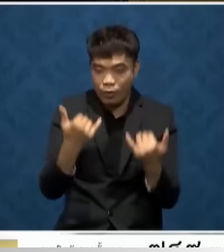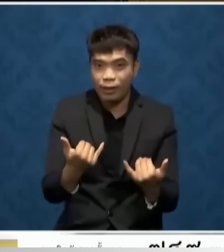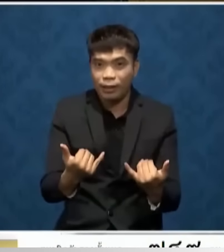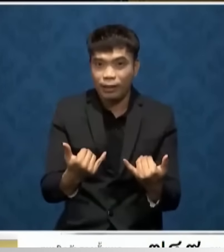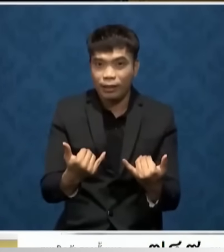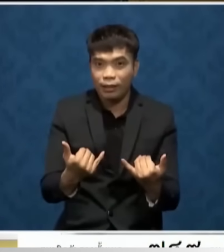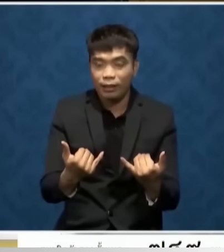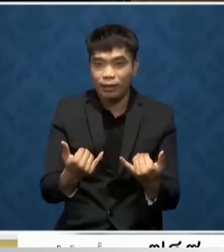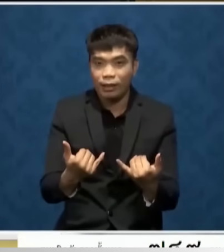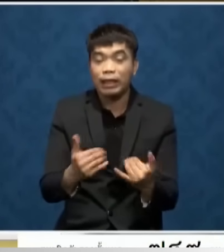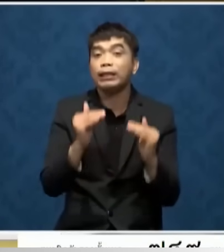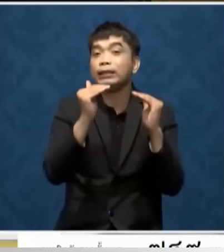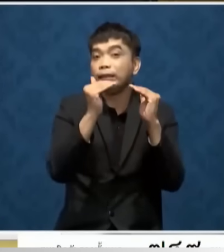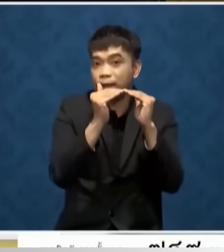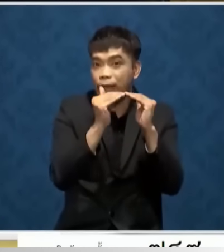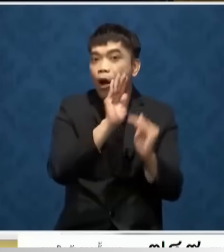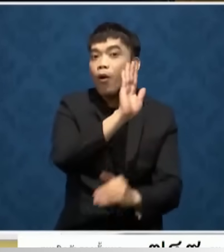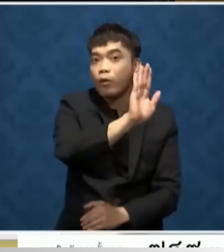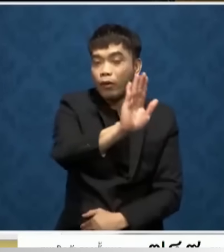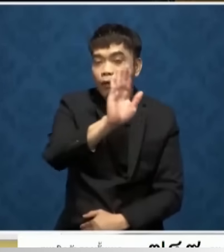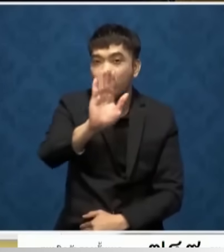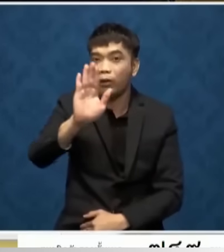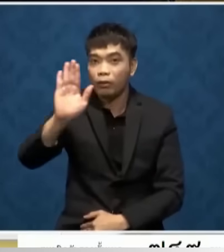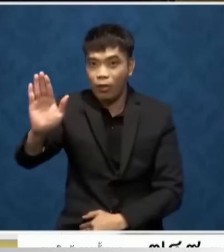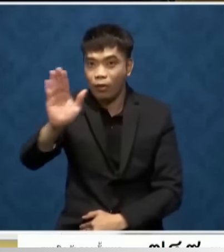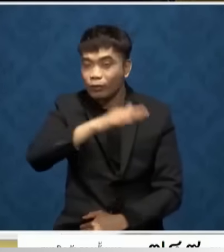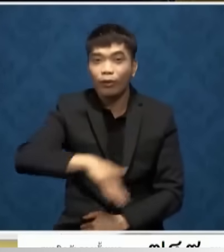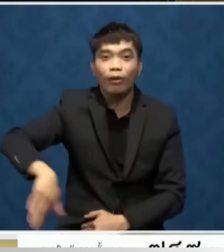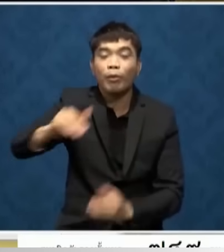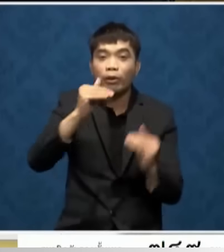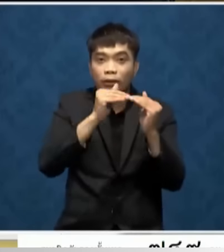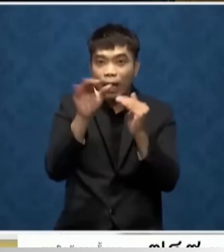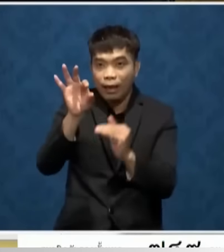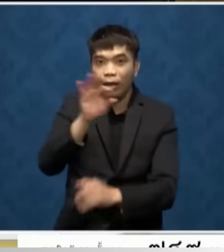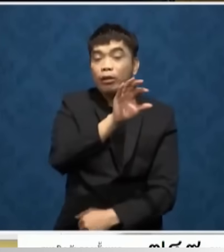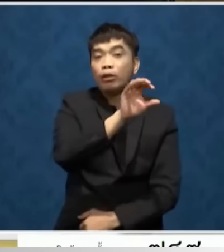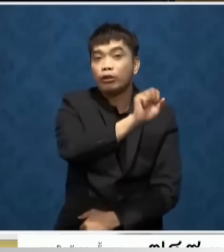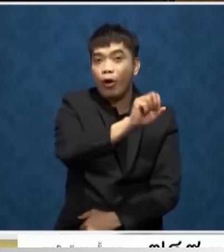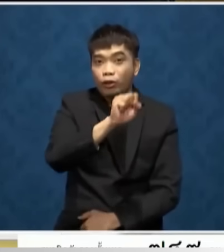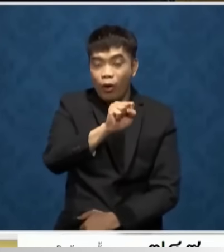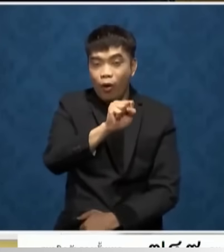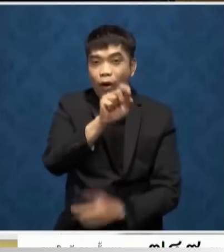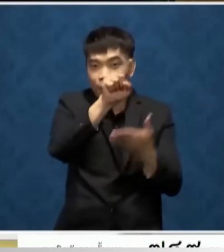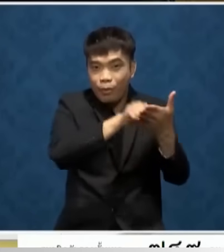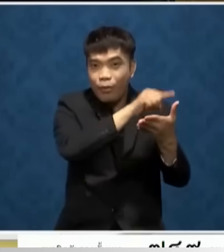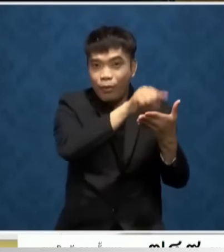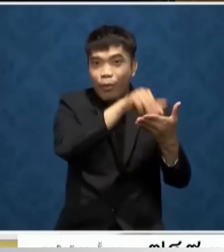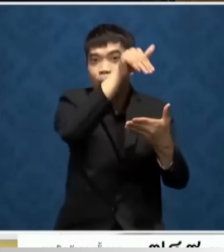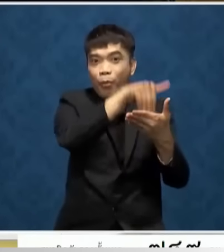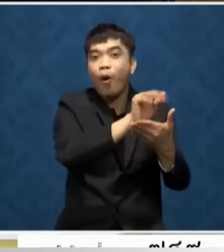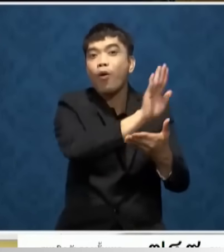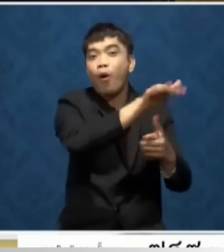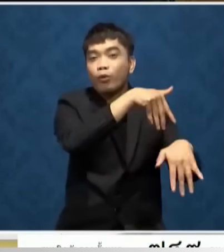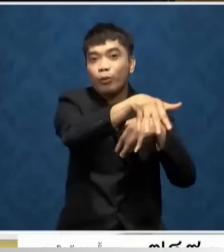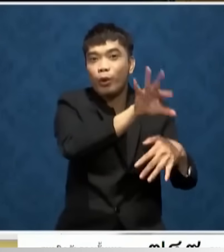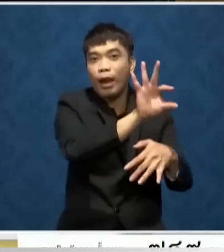เป็นการใช้สิทธิ์ใช้อำนาจหน้าที่ของเราสว.ส.ส.มาจากการเลือกตั้งจากประชาช